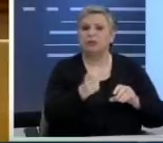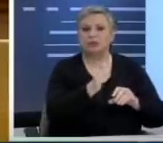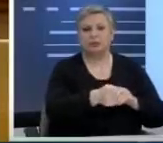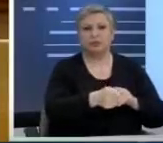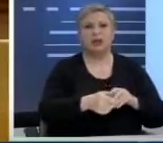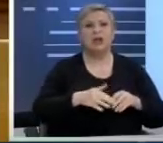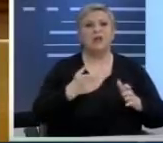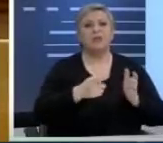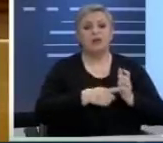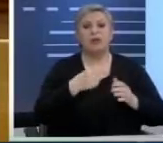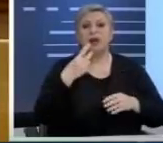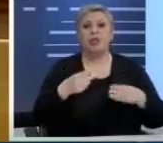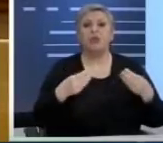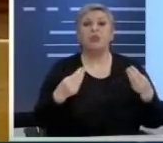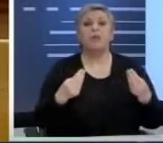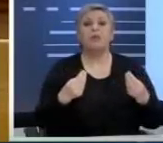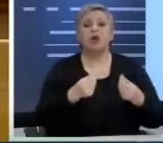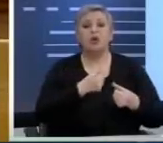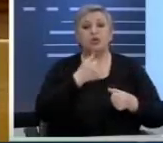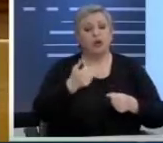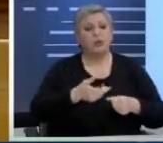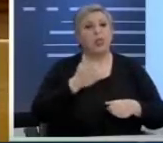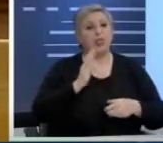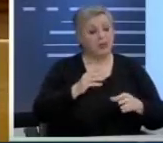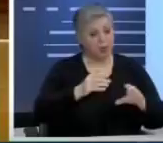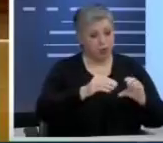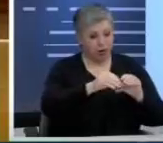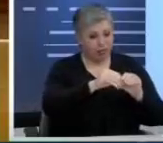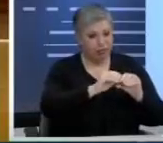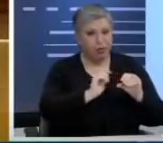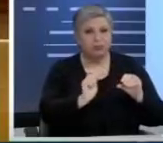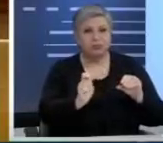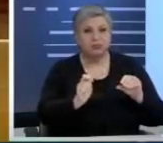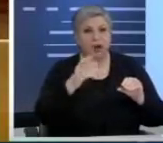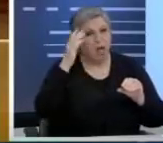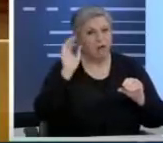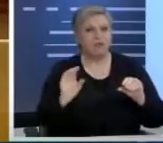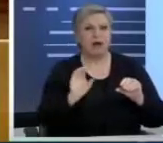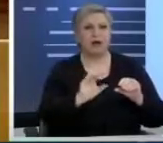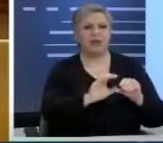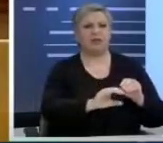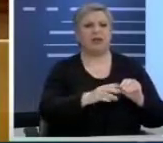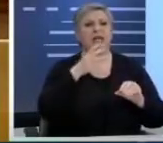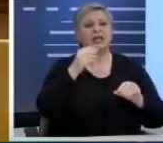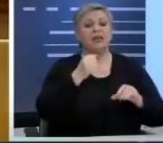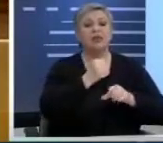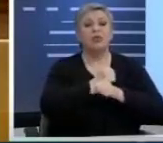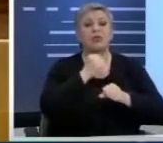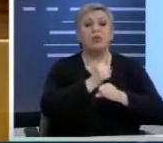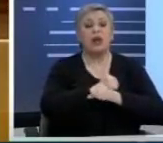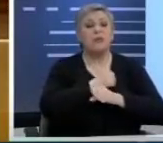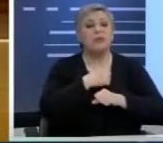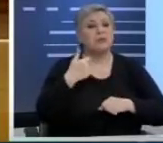να επενδύσουν. Και γι' αυτό έχουμε δουλέψει πάρα πολύ σκληρά και με το αναπτυξιακό μας σχέδιο και με την Ευρωπαϊκή